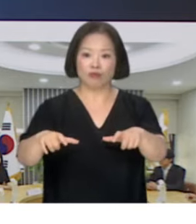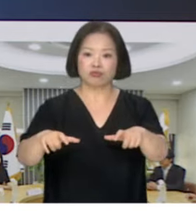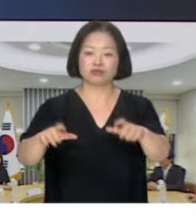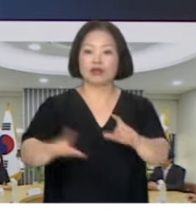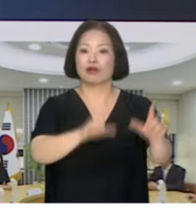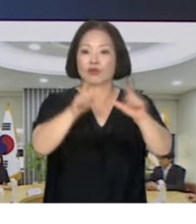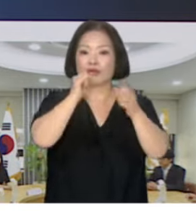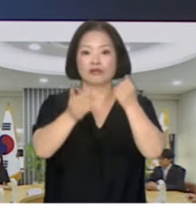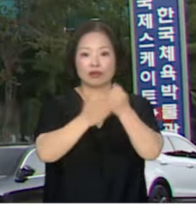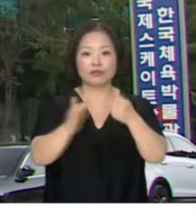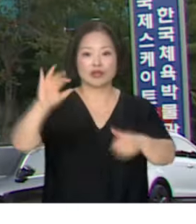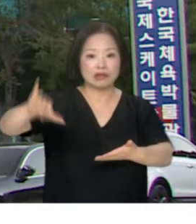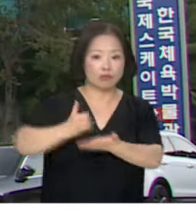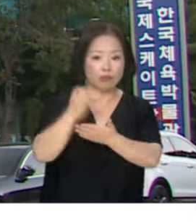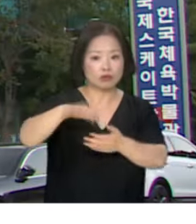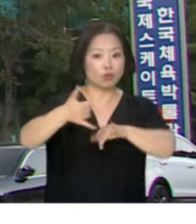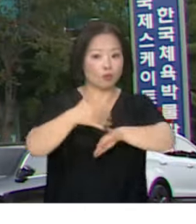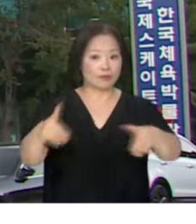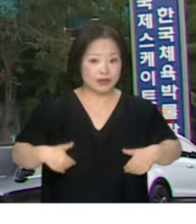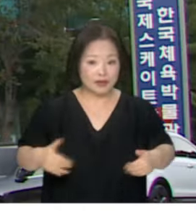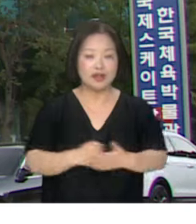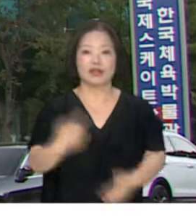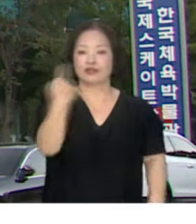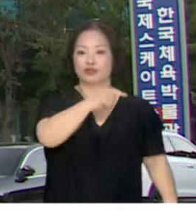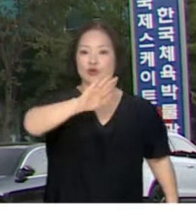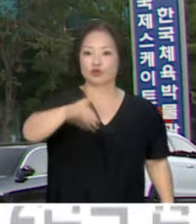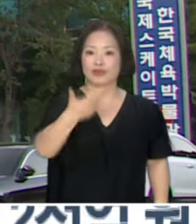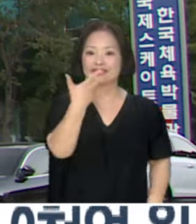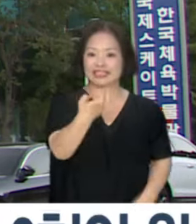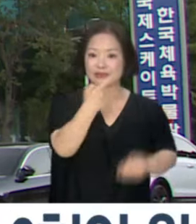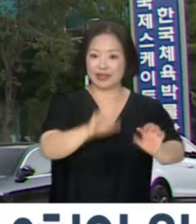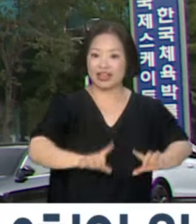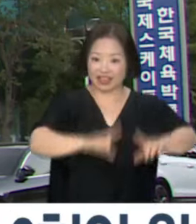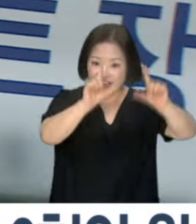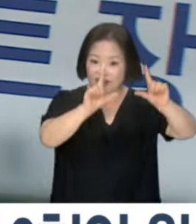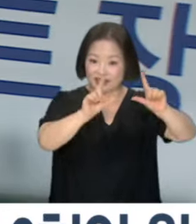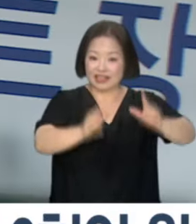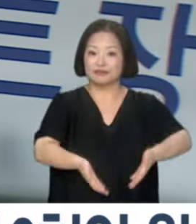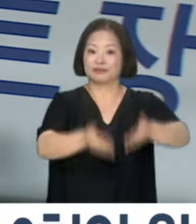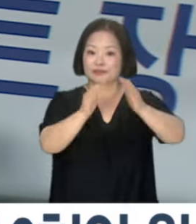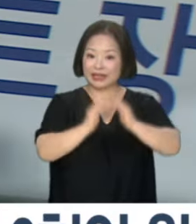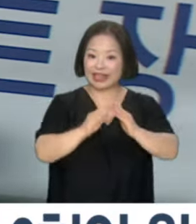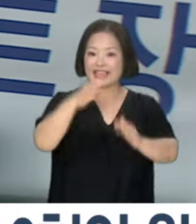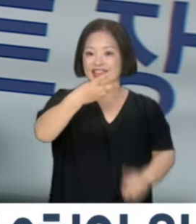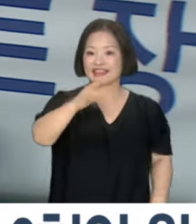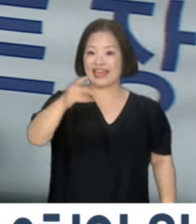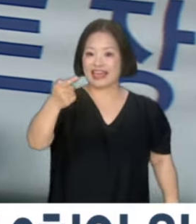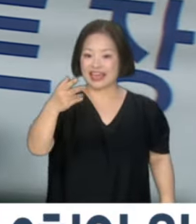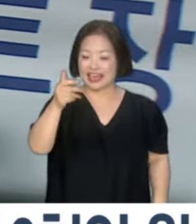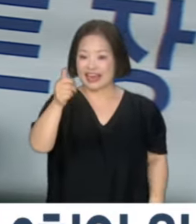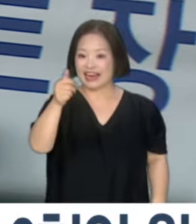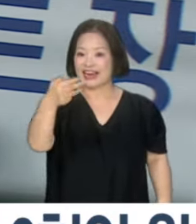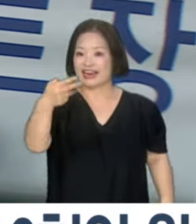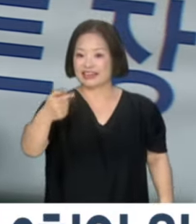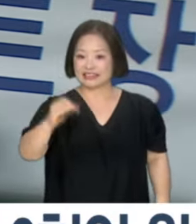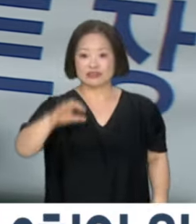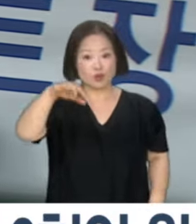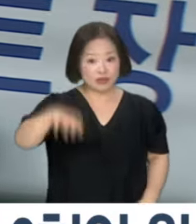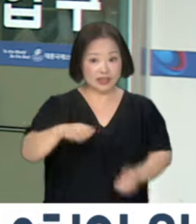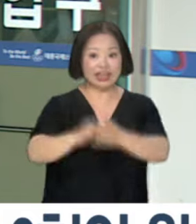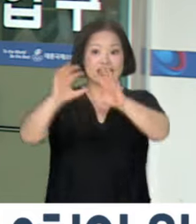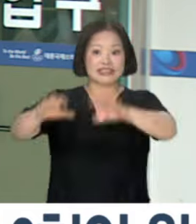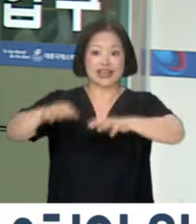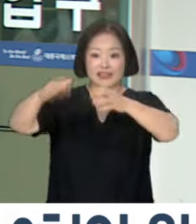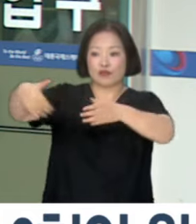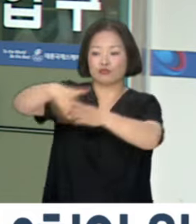위해서 필요하다고 생합니다 1971년 건립된 태 국제 스케이트장은 조선왕릉이 세계 문화유산으로